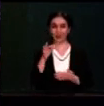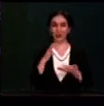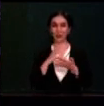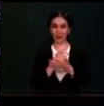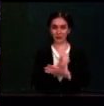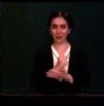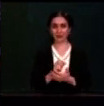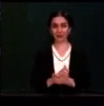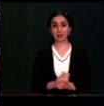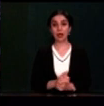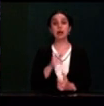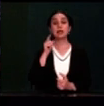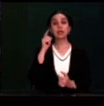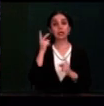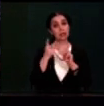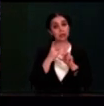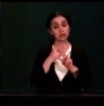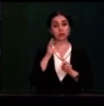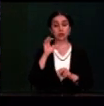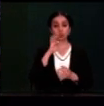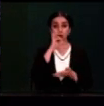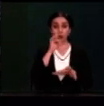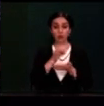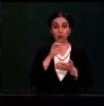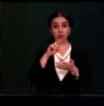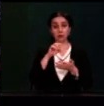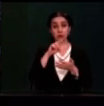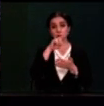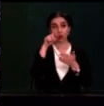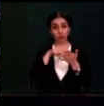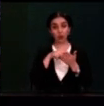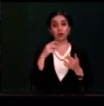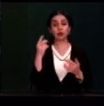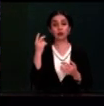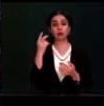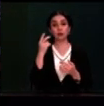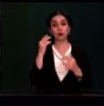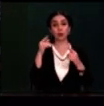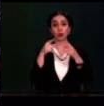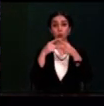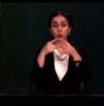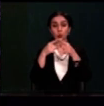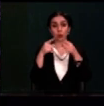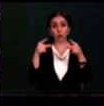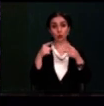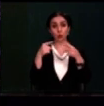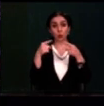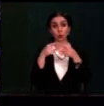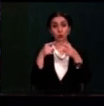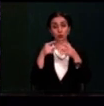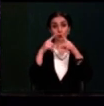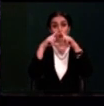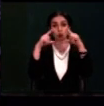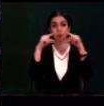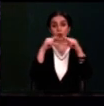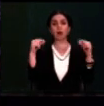topdingiz. Ikkinchi savol. Quyidagi uchburchaklarning qaysilari o'zaro teng? Qani, eslab